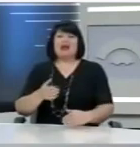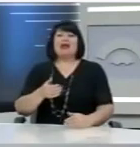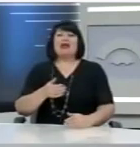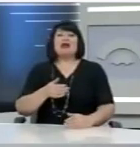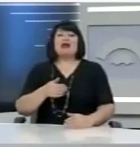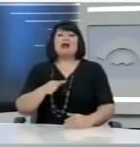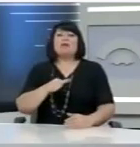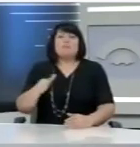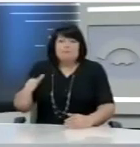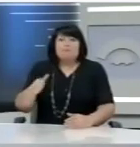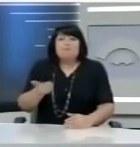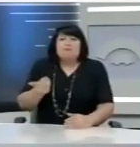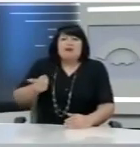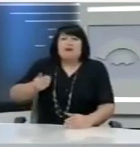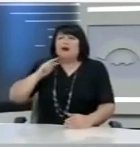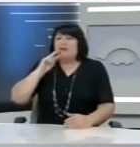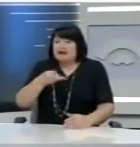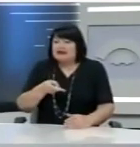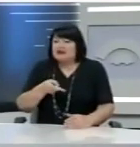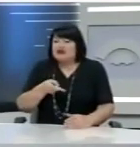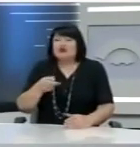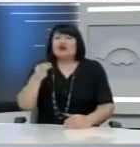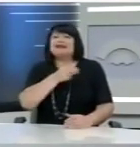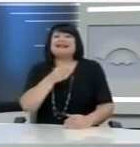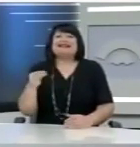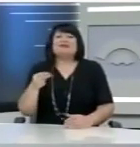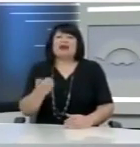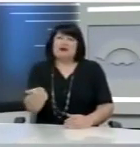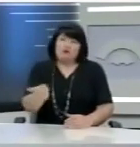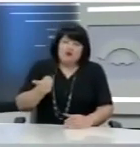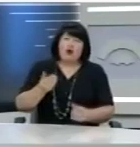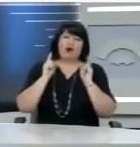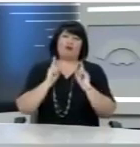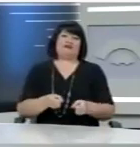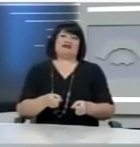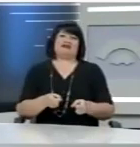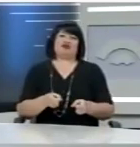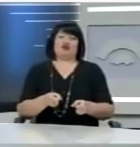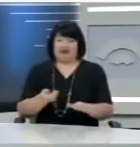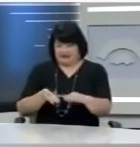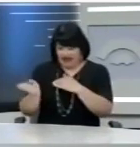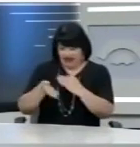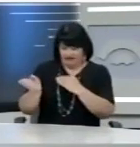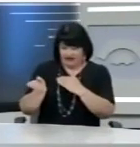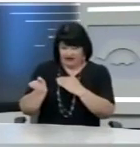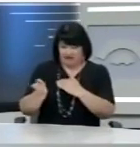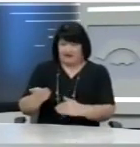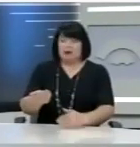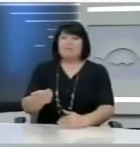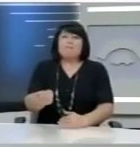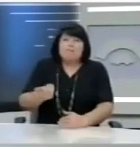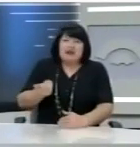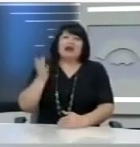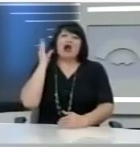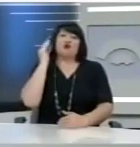άλλη άποψη. Οπότε τίθεται θέμα τι σημαίνει προαποφασίζω. Όταν φεύγεις πριν